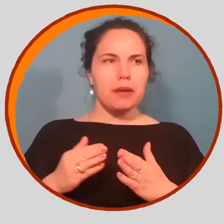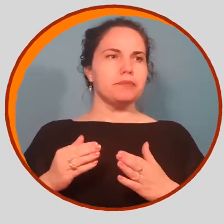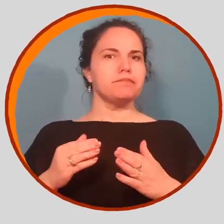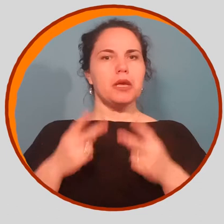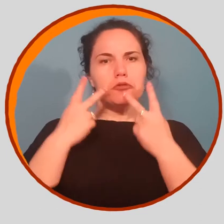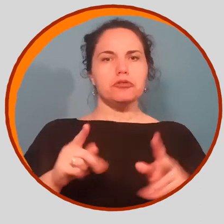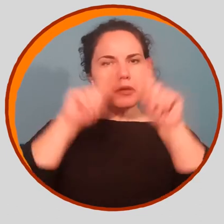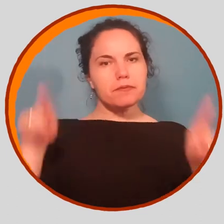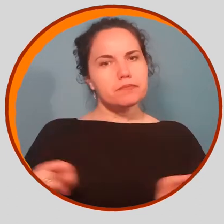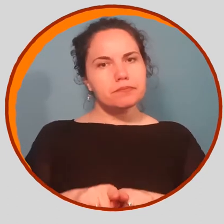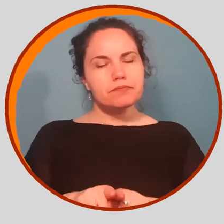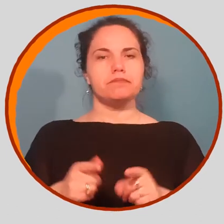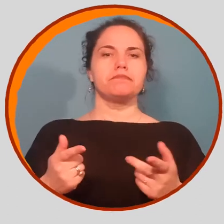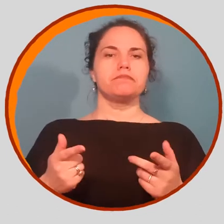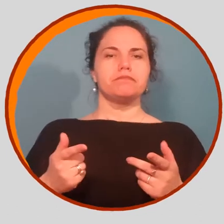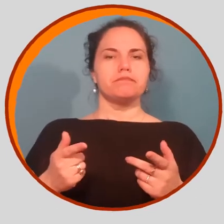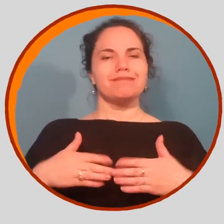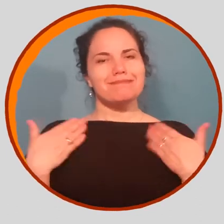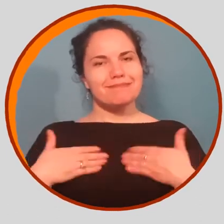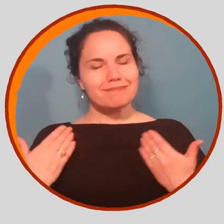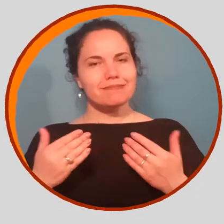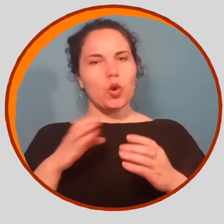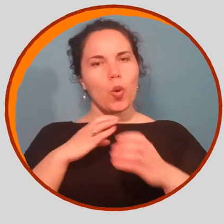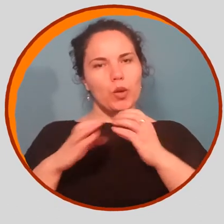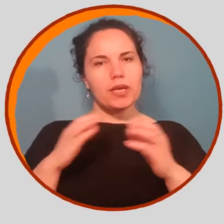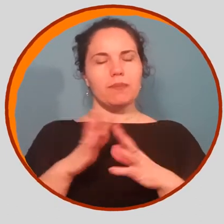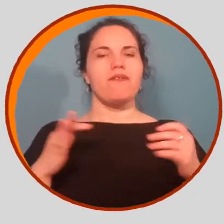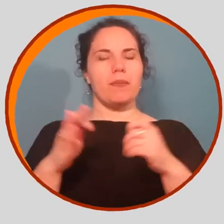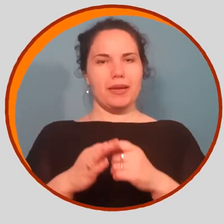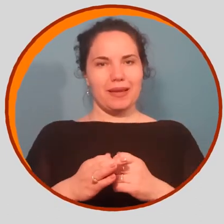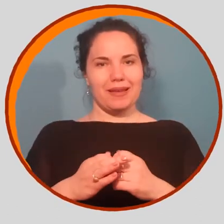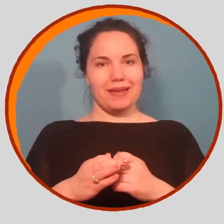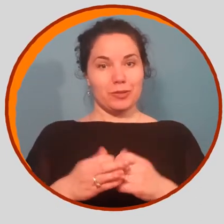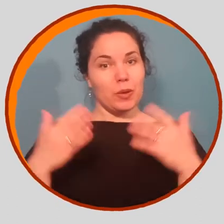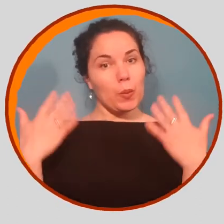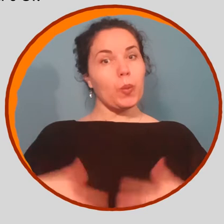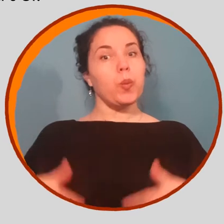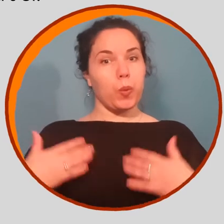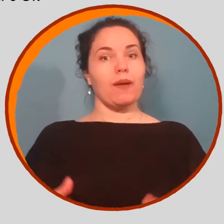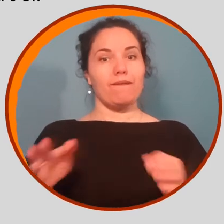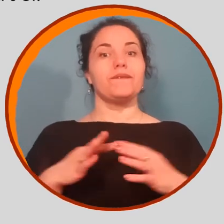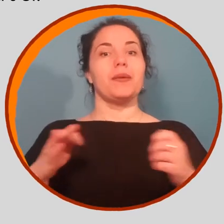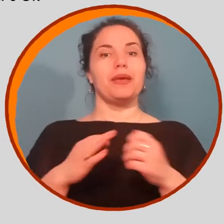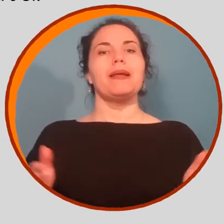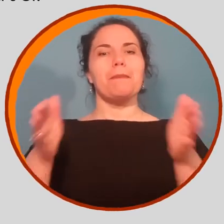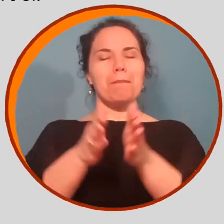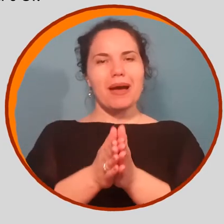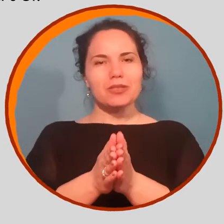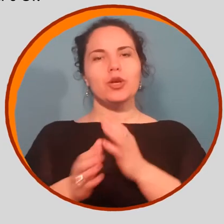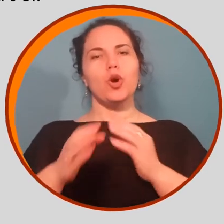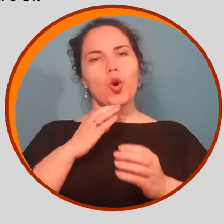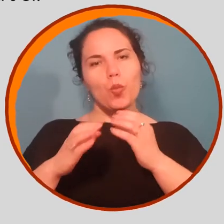e asaj situate, njeriu zgjedh të rritet në atë situatë, të shijojë aq sa mundet në atë situatë dhe